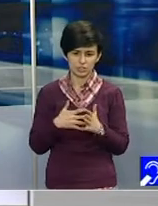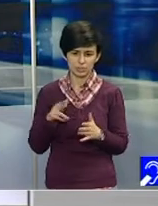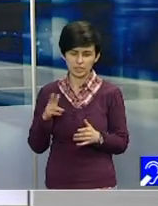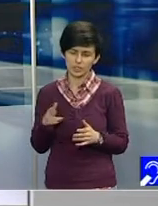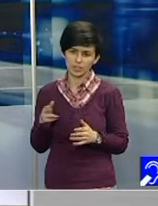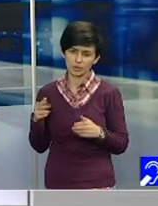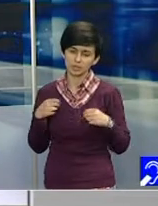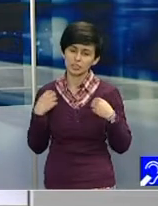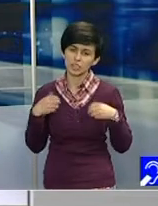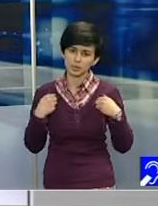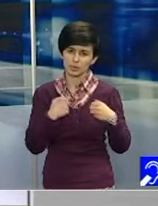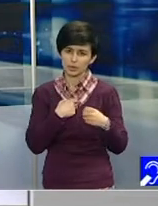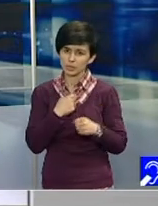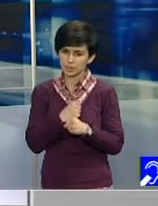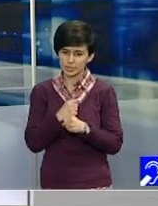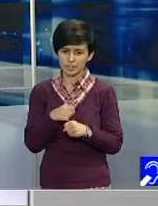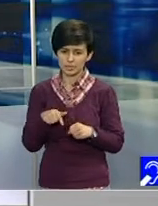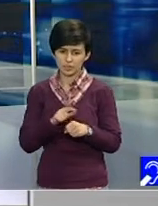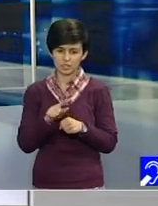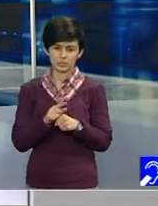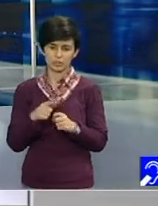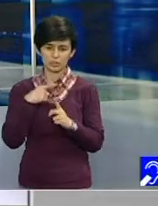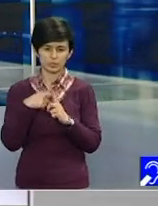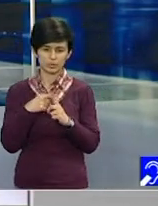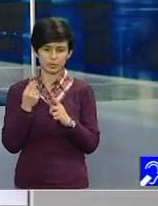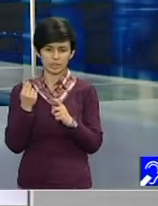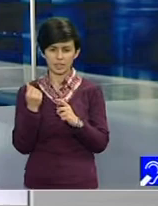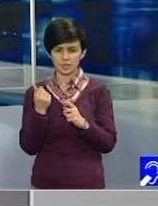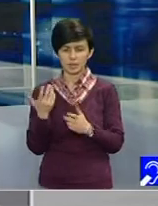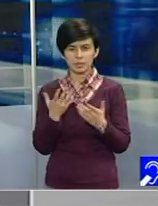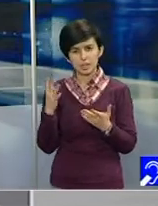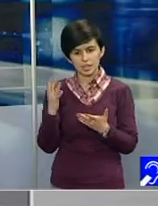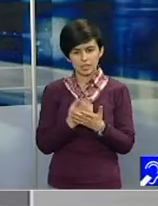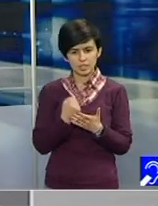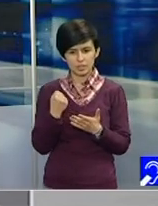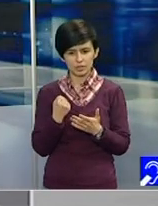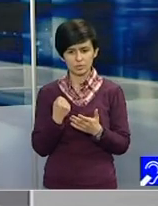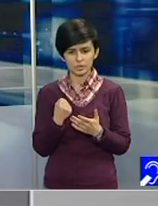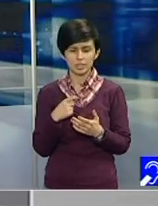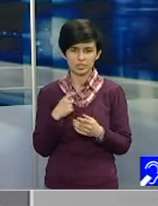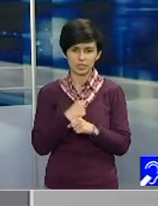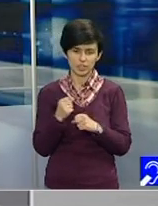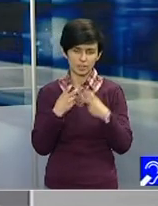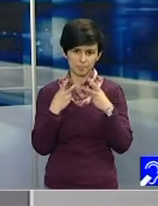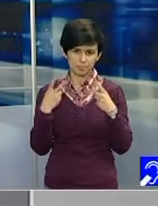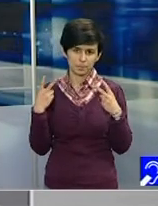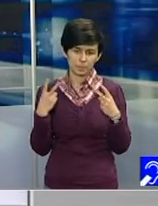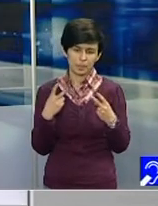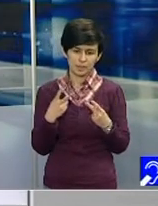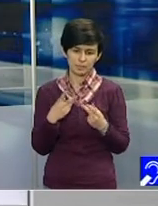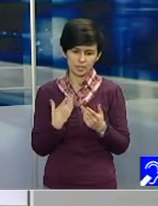să facem asta, dar pe lângă banii pe care îi obțin câștigătorii, trambulina pe care de fapt o oferă, foarte important pentru cei